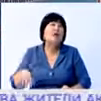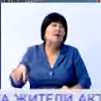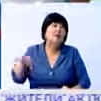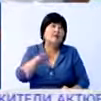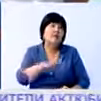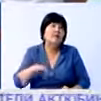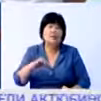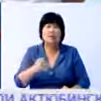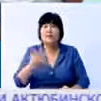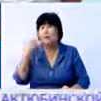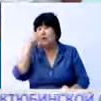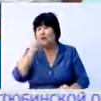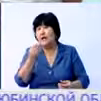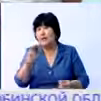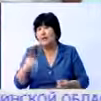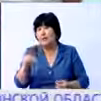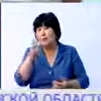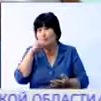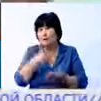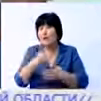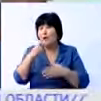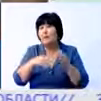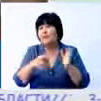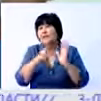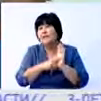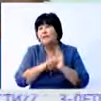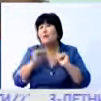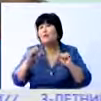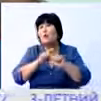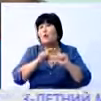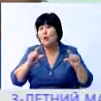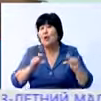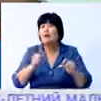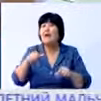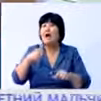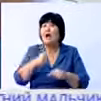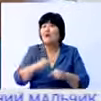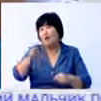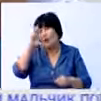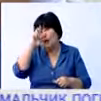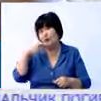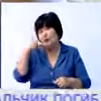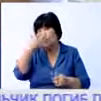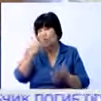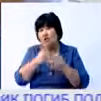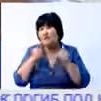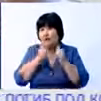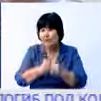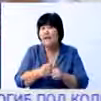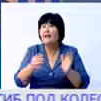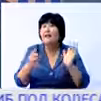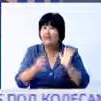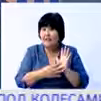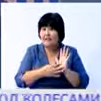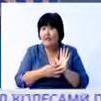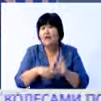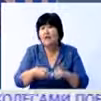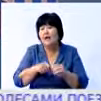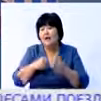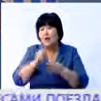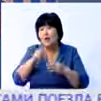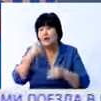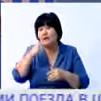прошлом году на средства областного бюджета построено 7 спорткомплексов, на основе государственного частного партнерства – 9. До конца этого